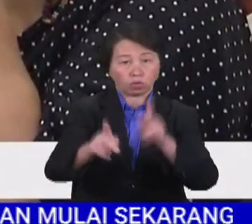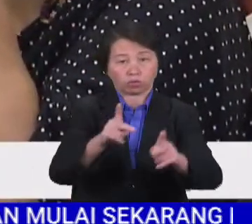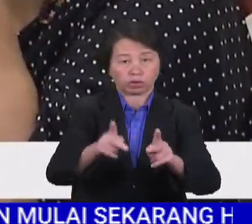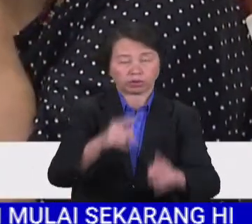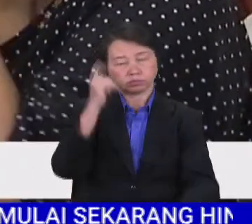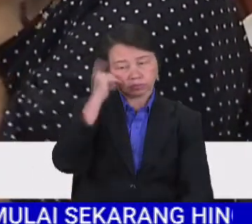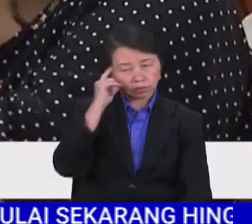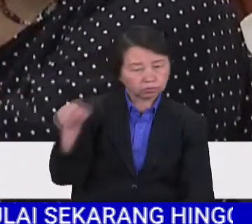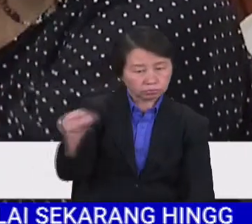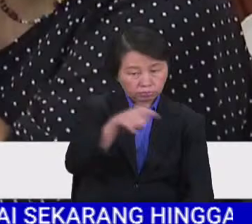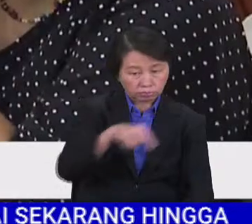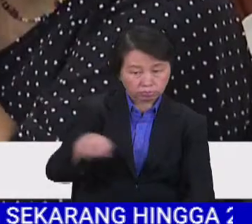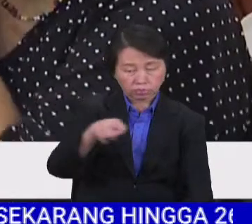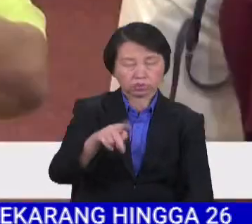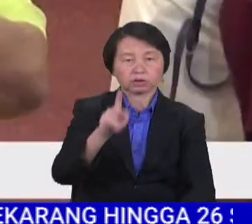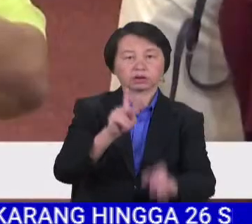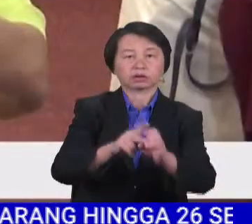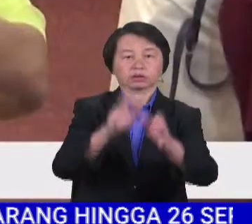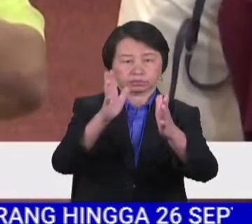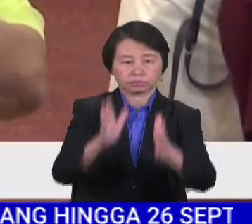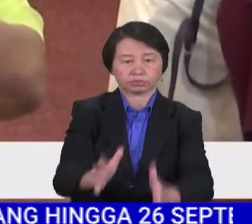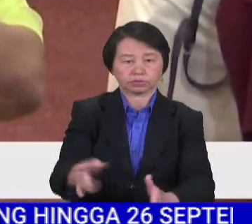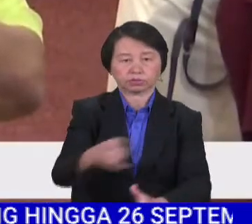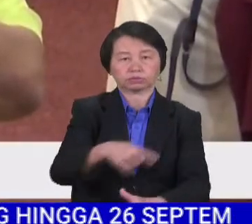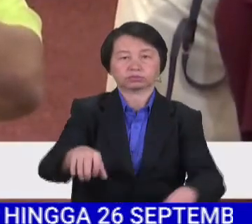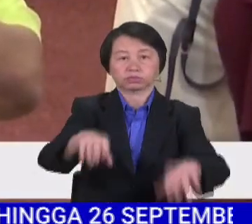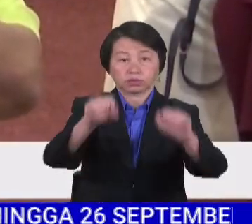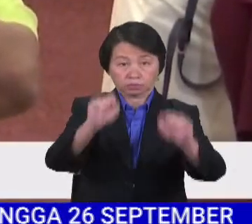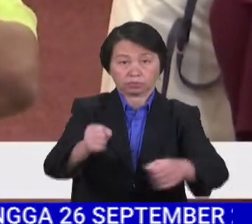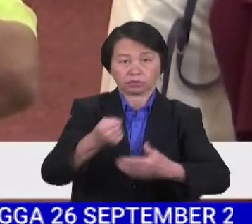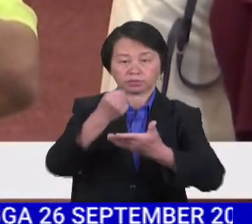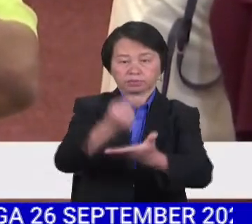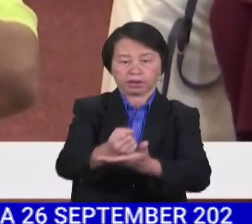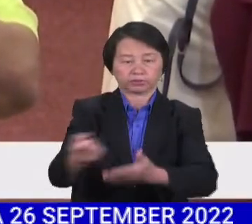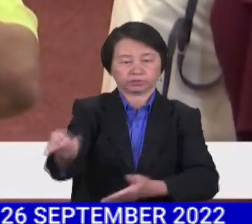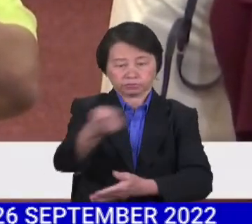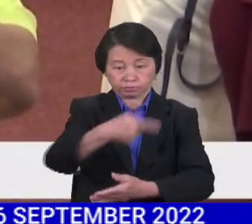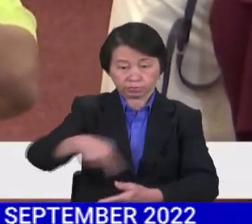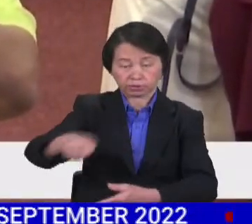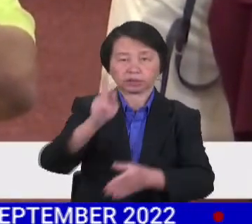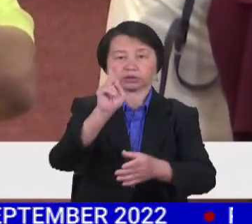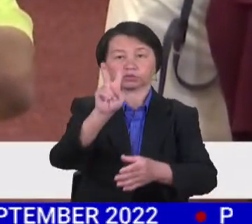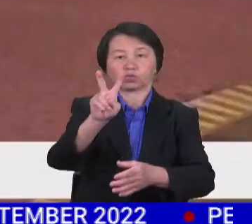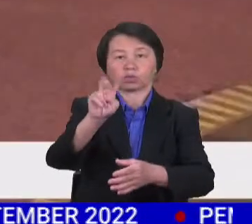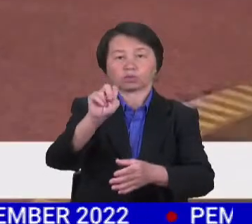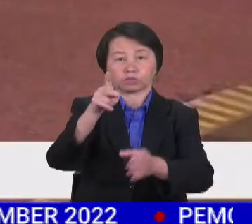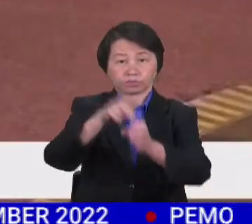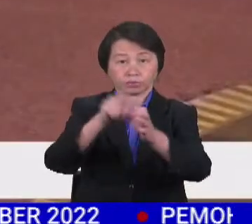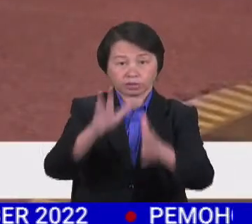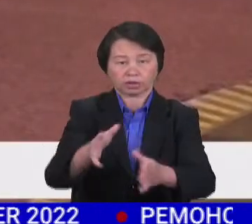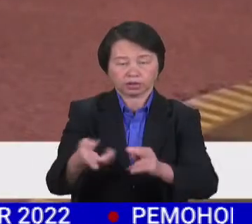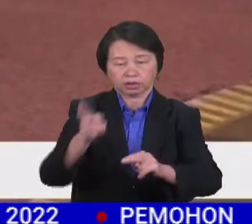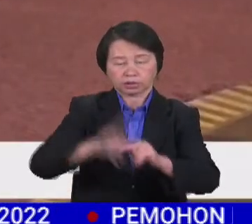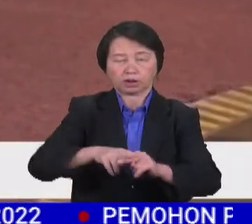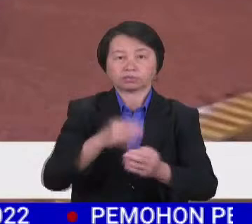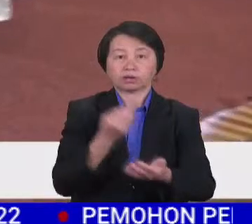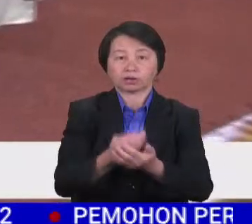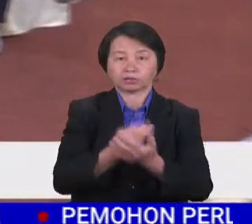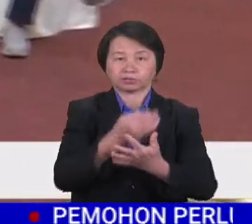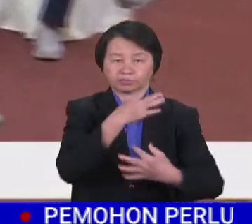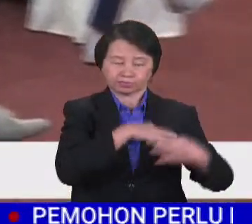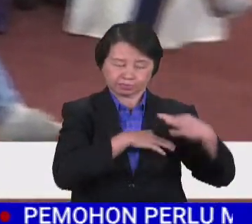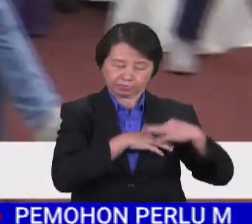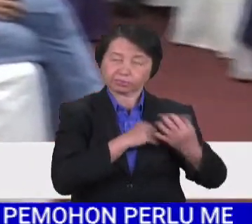bahwa ini adalah peserta-peserta yang boleh membantu mereka membantu dari Menambah pendapatan